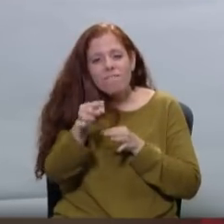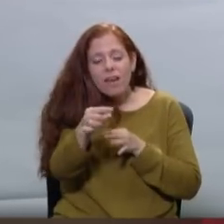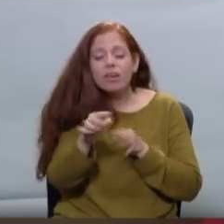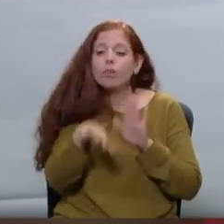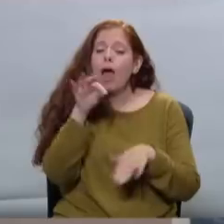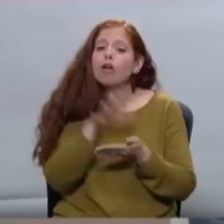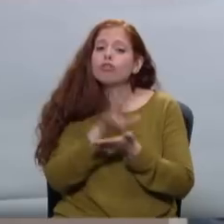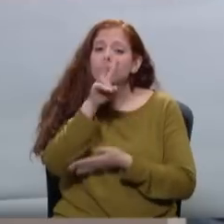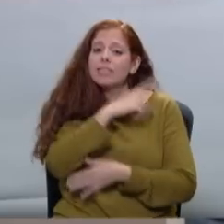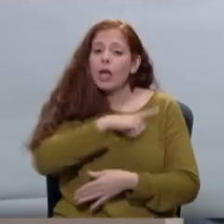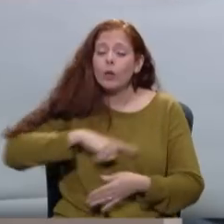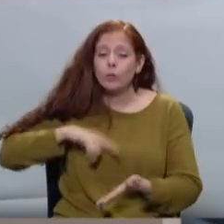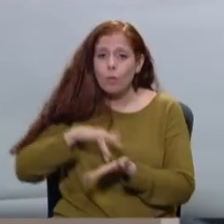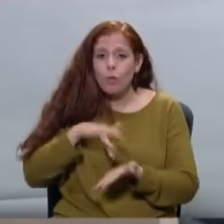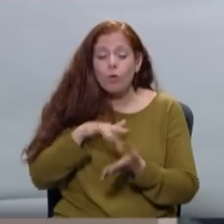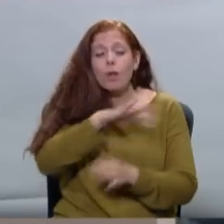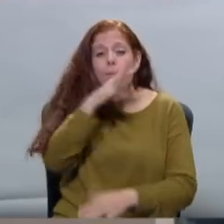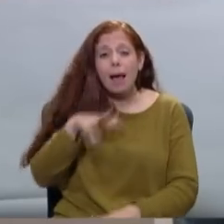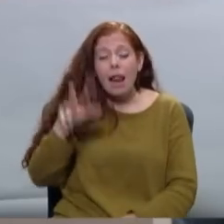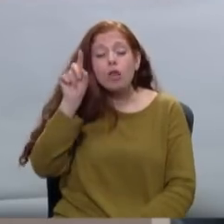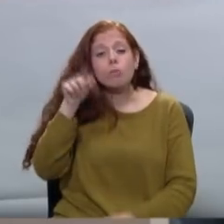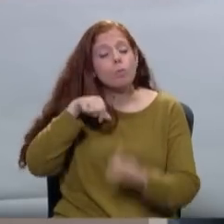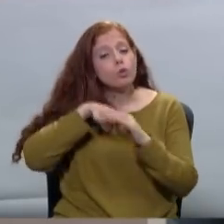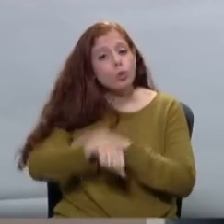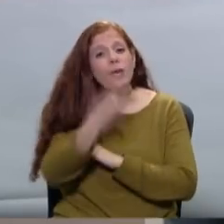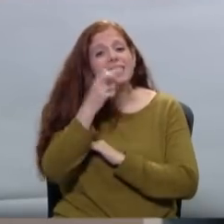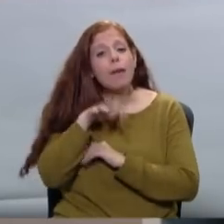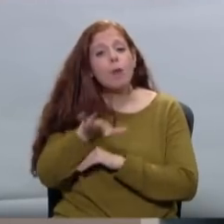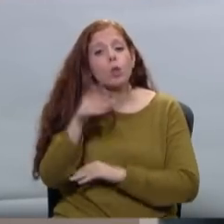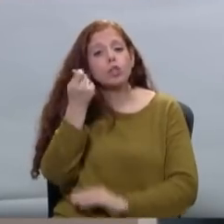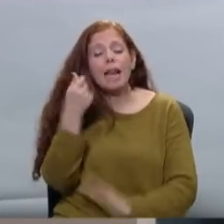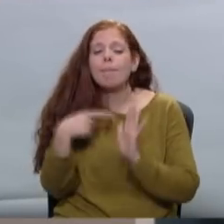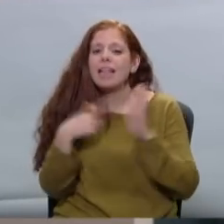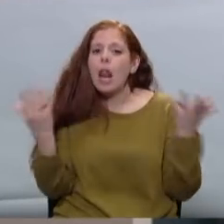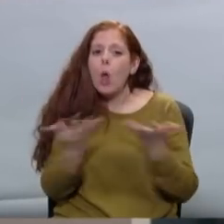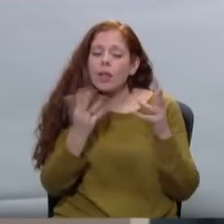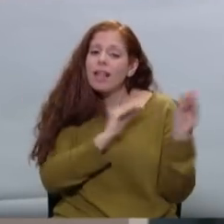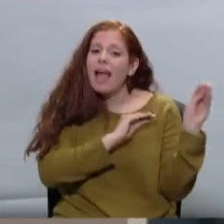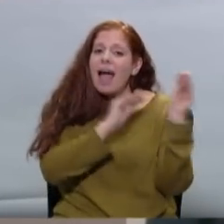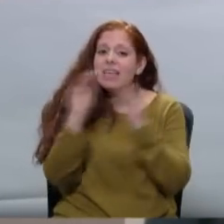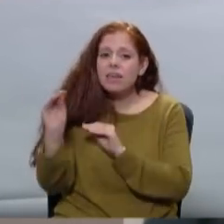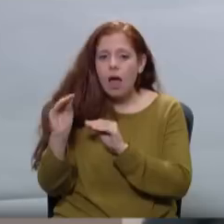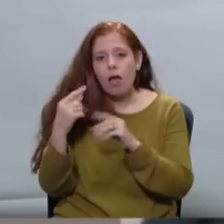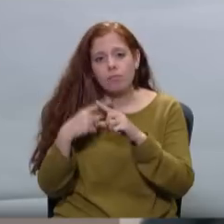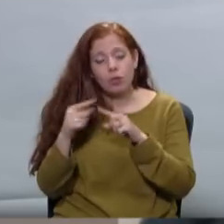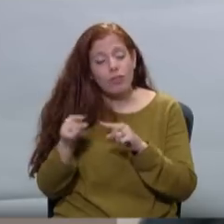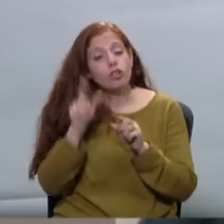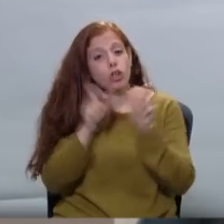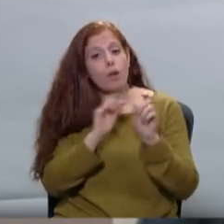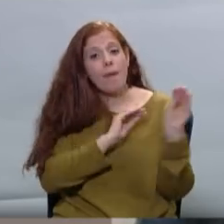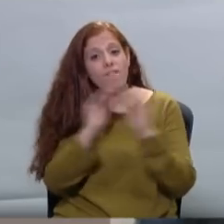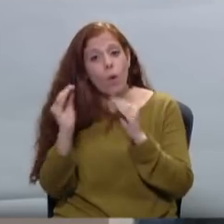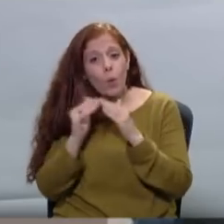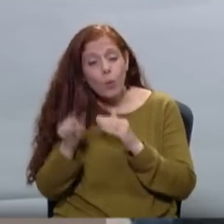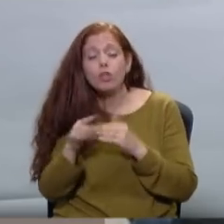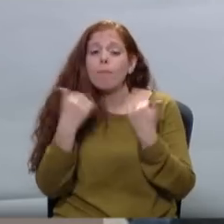רשויות מקומיות שבגליל, שבהם יושקעו 20 מיליון שקלים כדי לעודד הגירה חיובית, ושאנשים יעברו לגור שם.